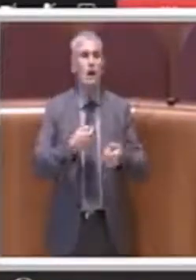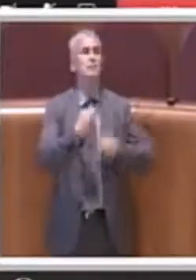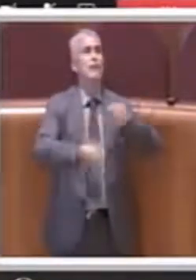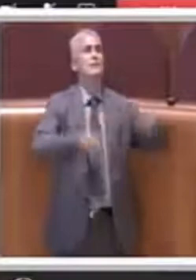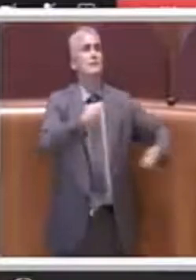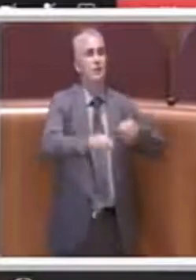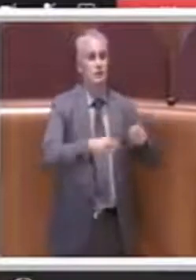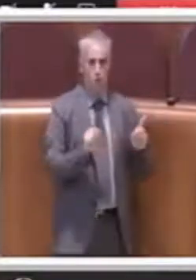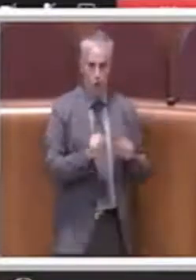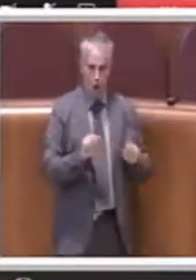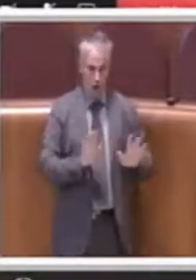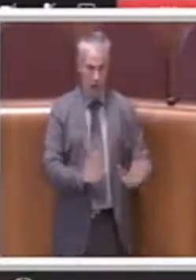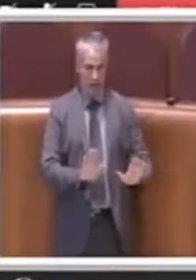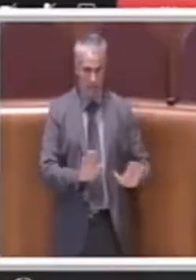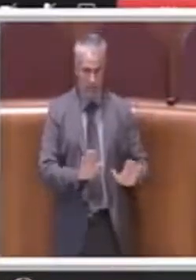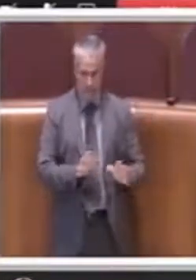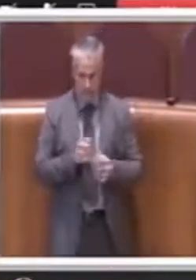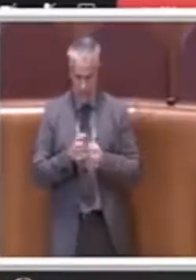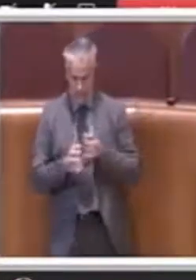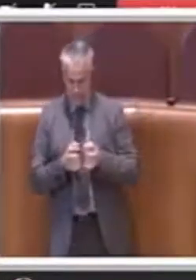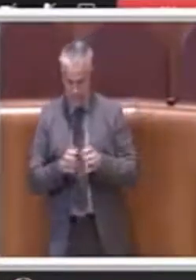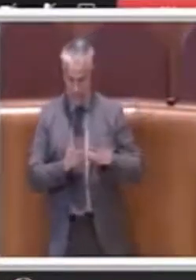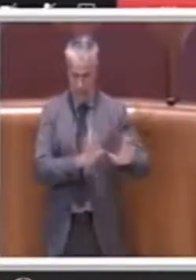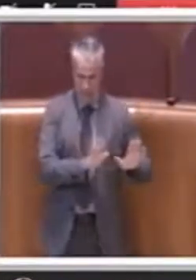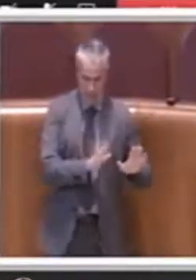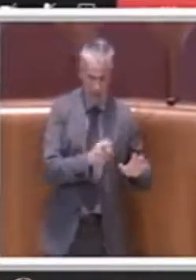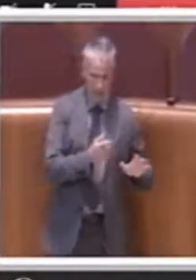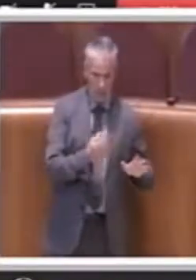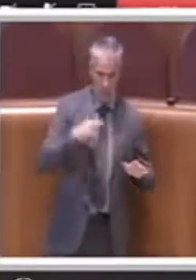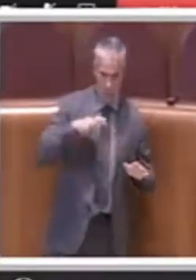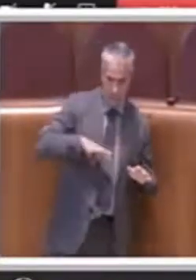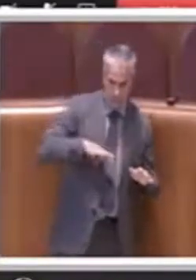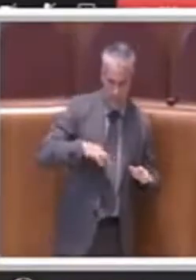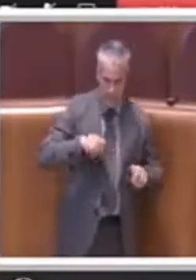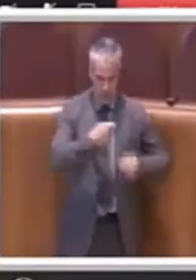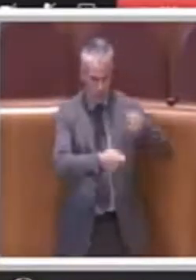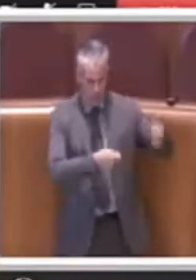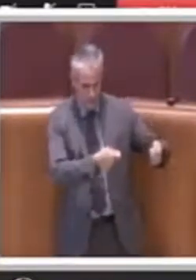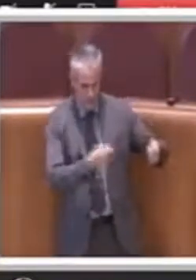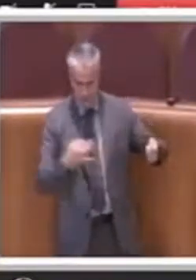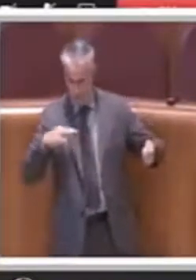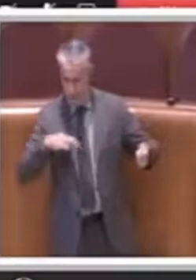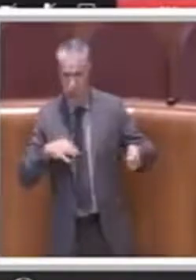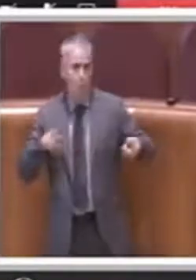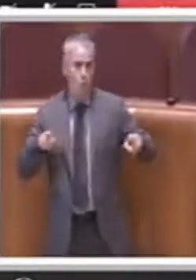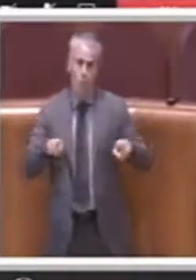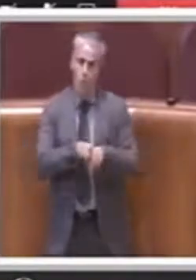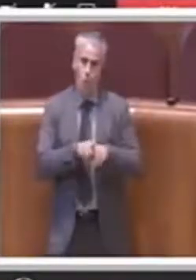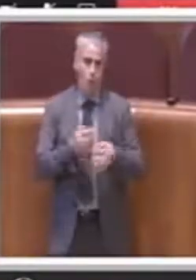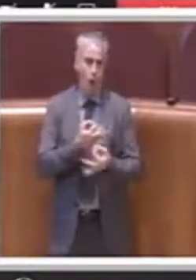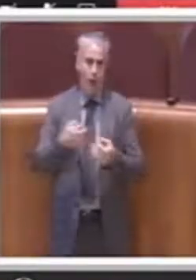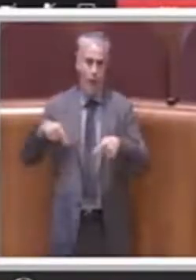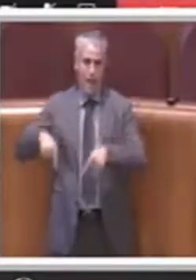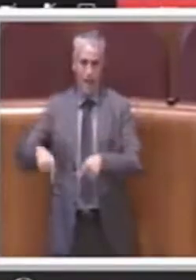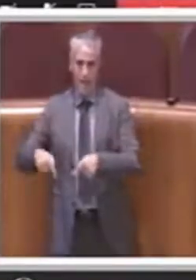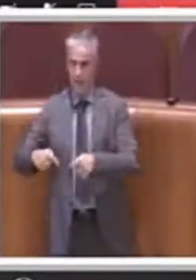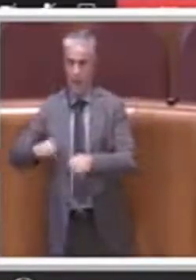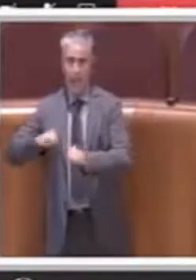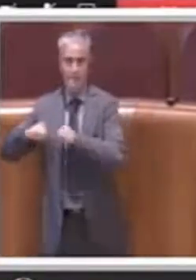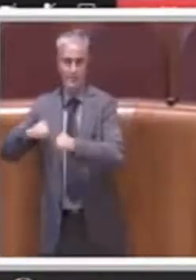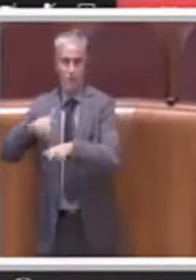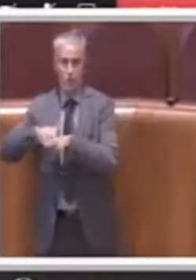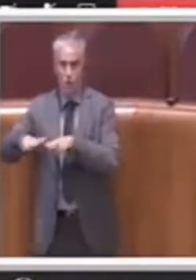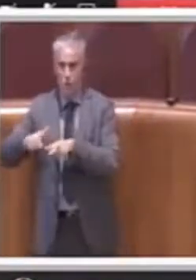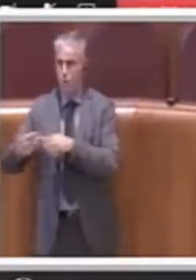rivedono le uscite. Questo fa un buon padre di famiglia, questo fa un'amministrazione che cerca di essere un buon padre di famiglia. Poi ho